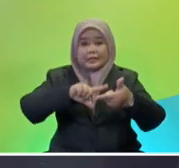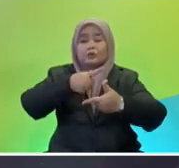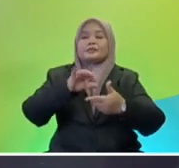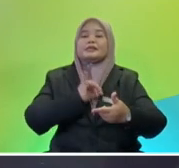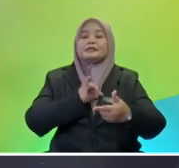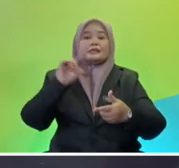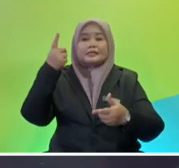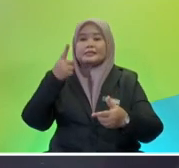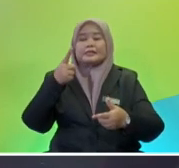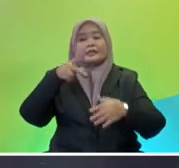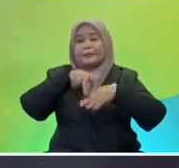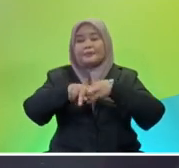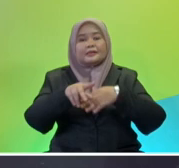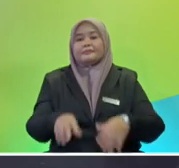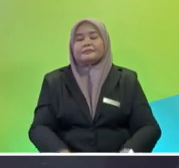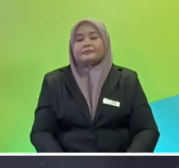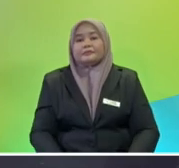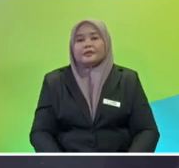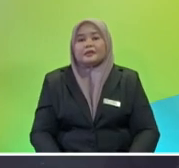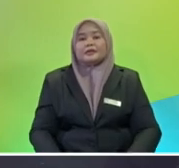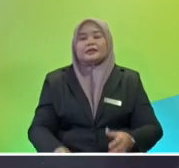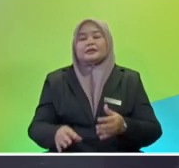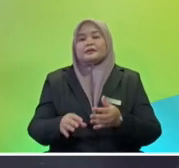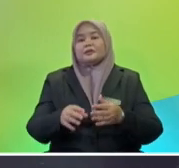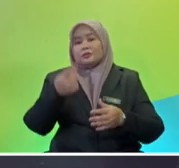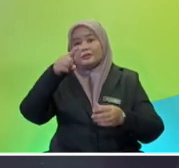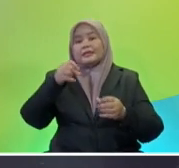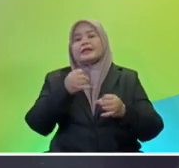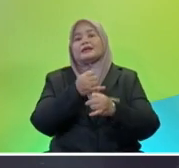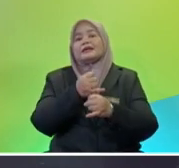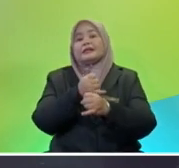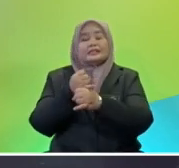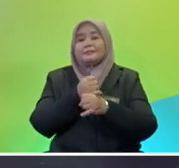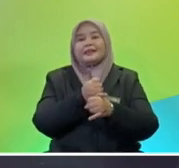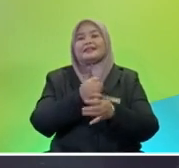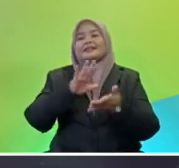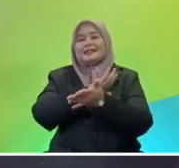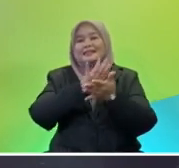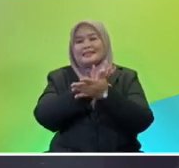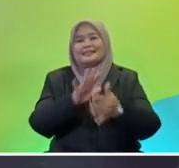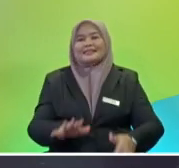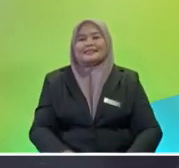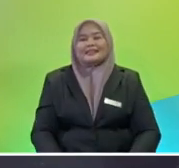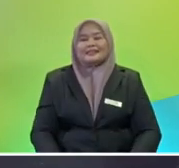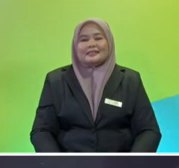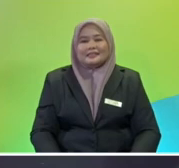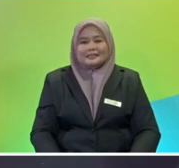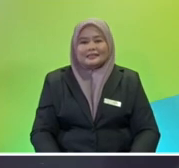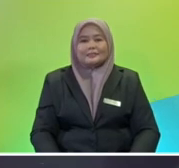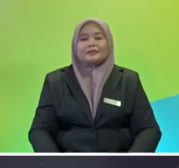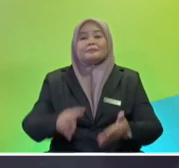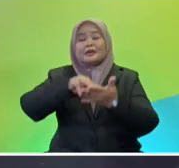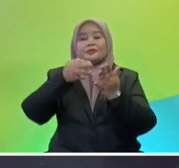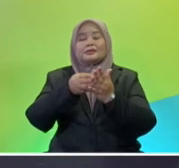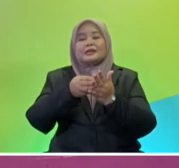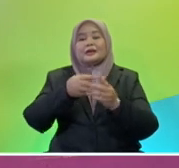saja tak tak tak cetak sebab kita ya Oke jadi maksudnya